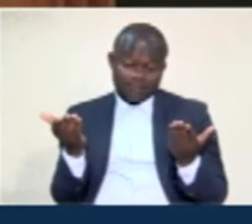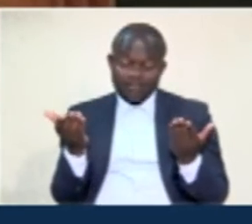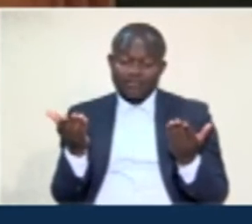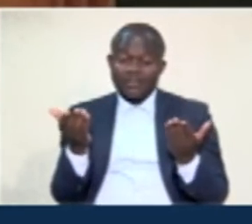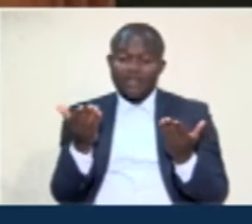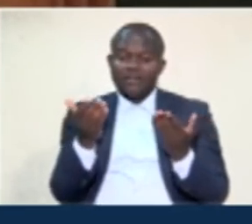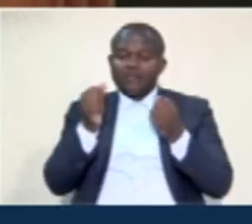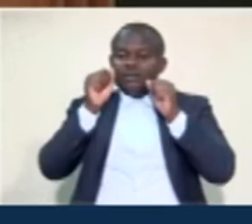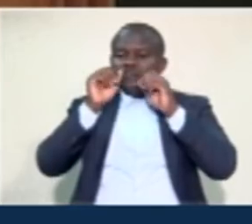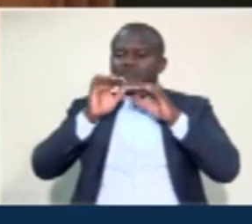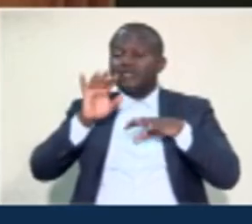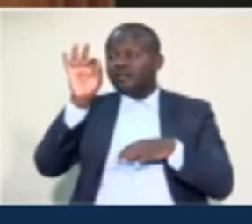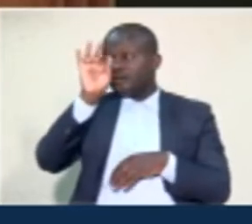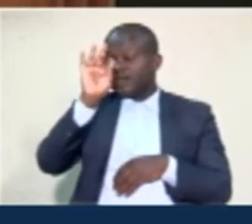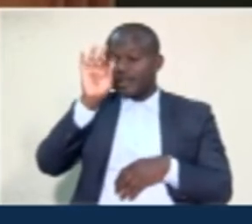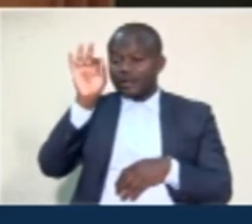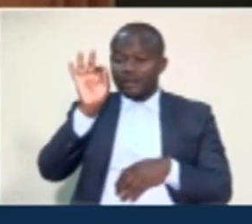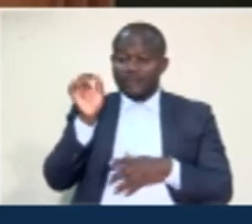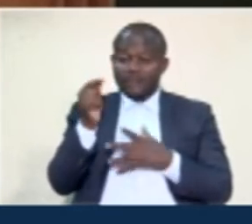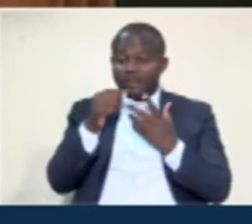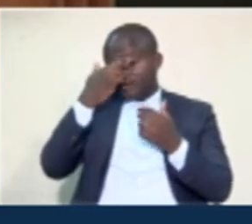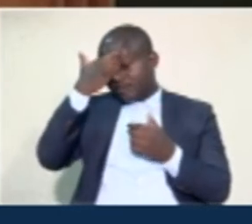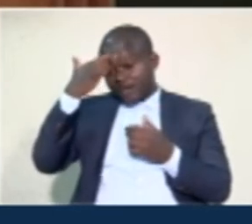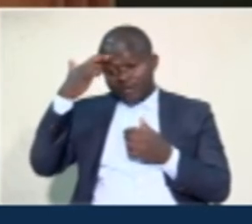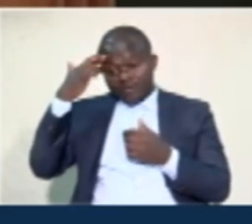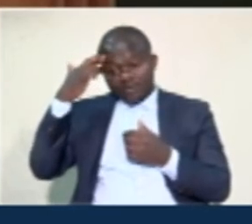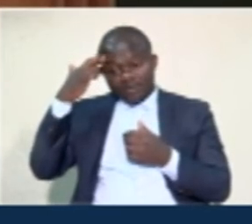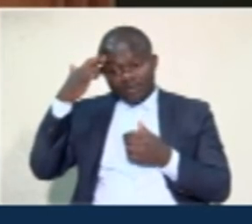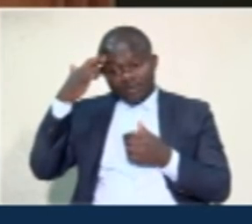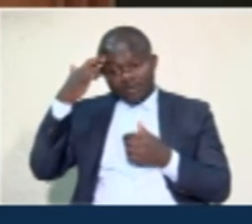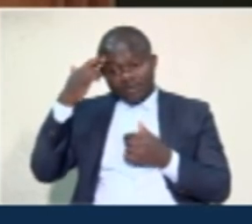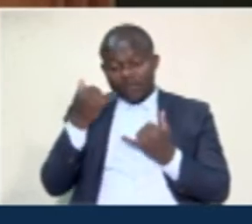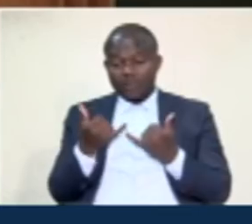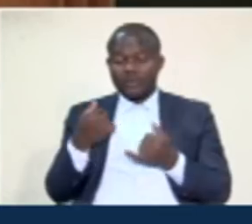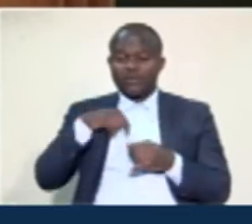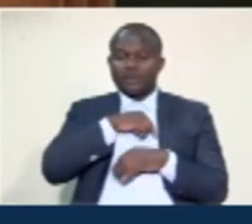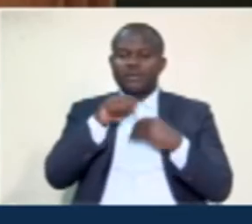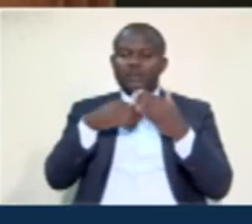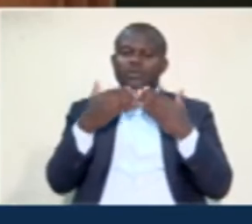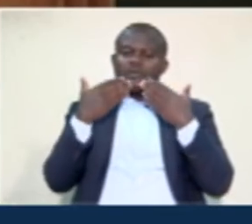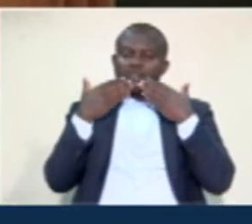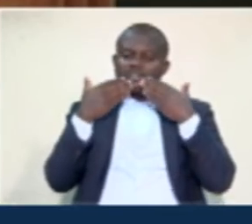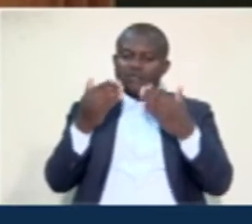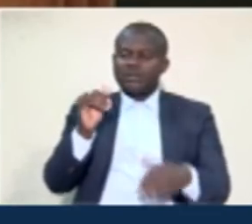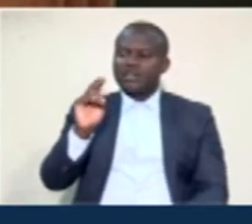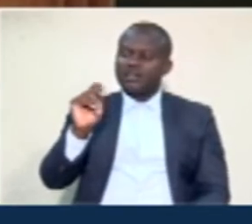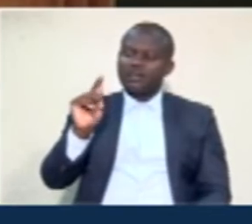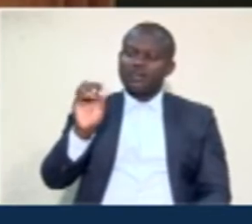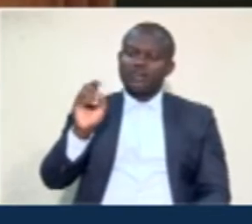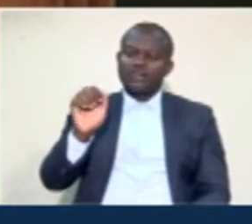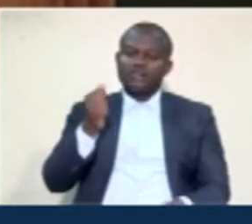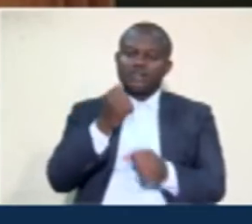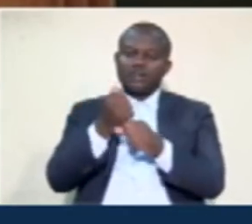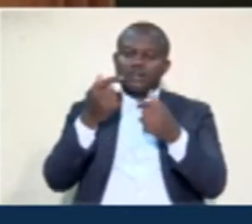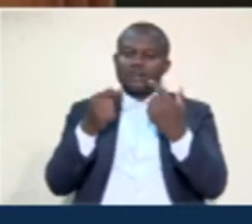ni umugisha utangaje. Nicyo gituma ubu dukwiriye gushima inkotanyi icyo zakoze